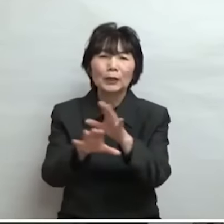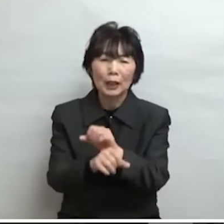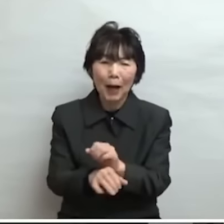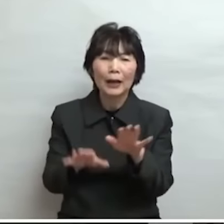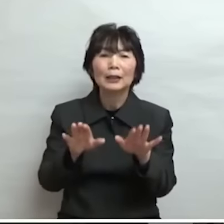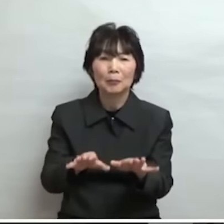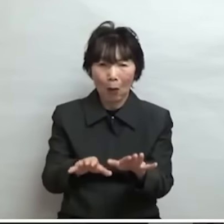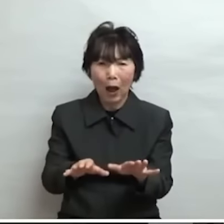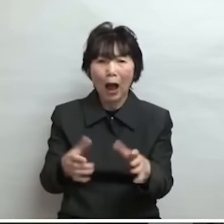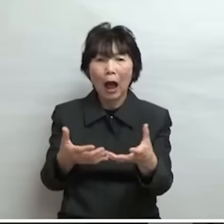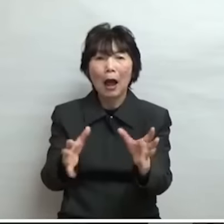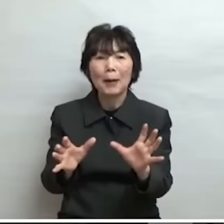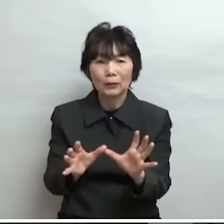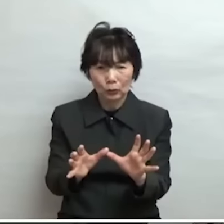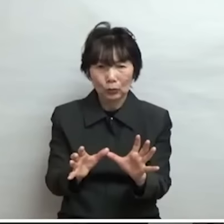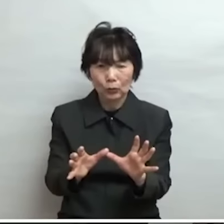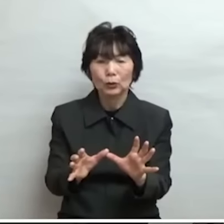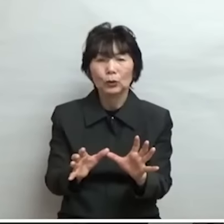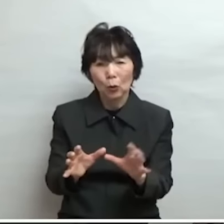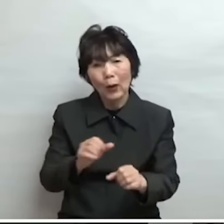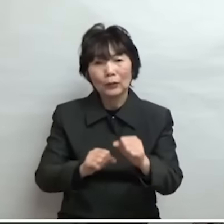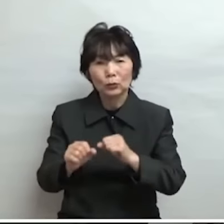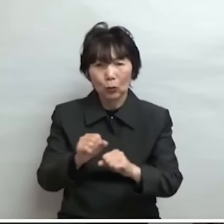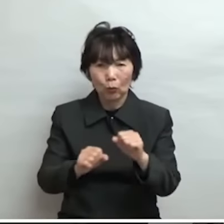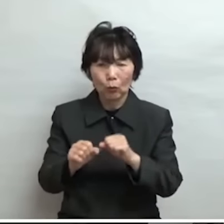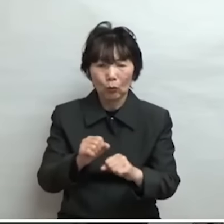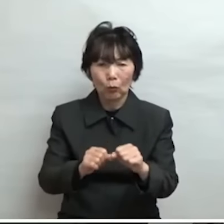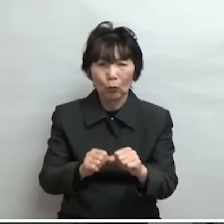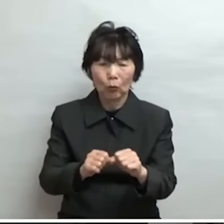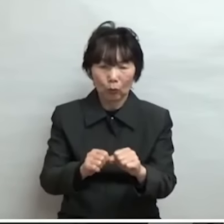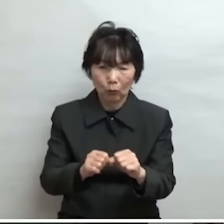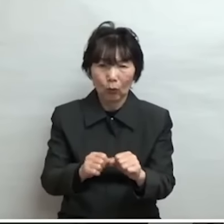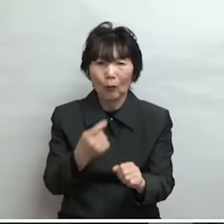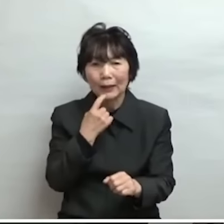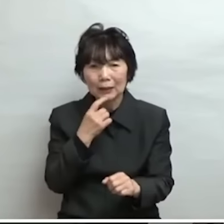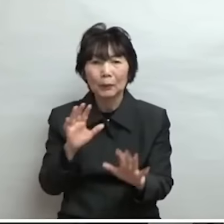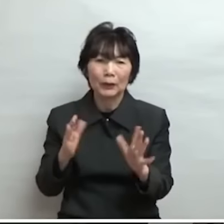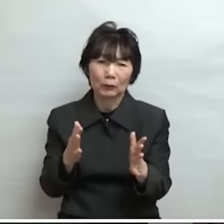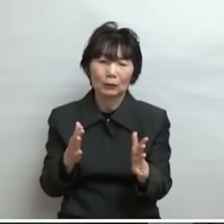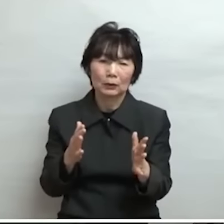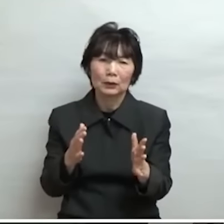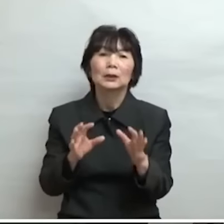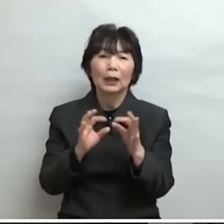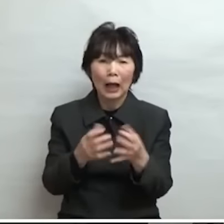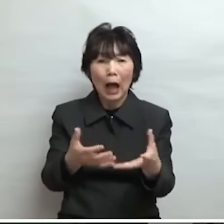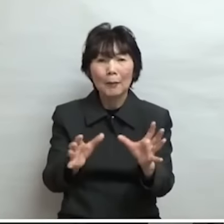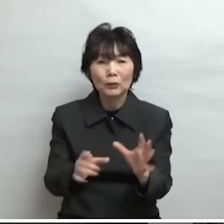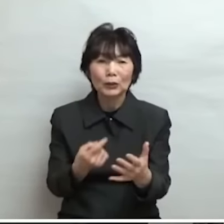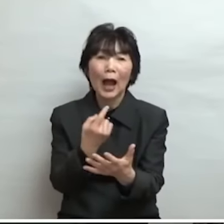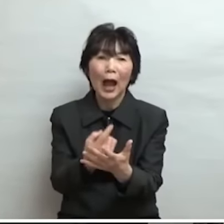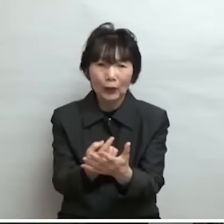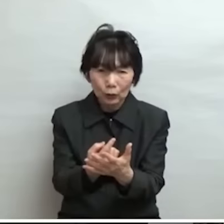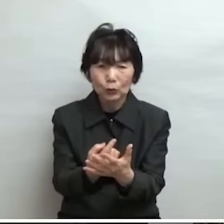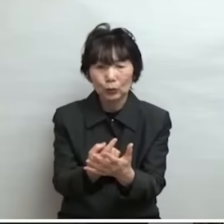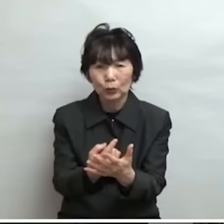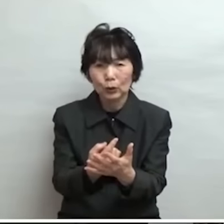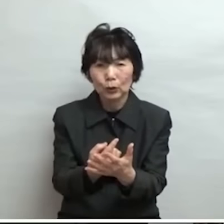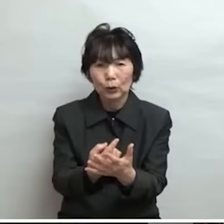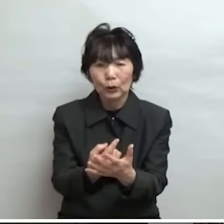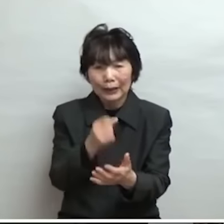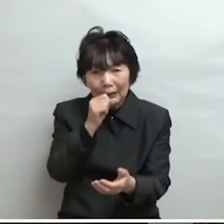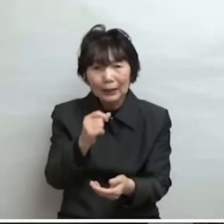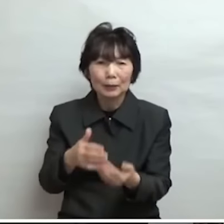の派閥の機能っていうものは基本的になくなるので、派閥にいるメリットっていうのはなくなっていくんじゃないかなという気がしています。